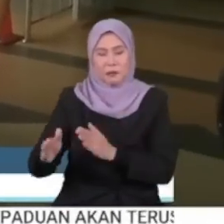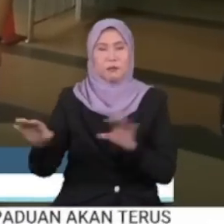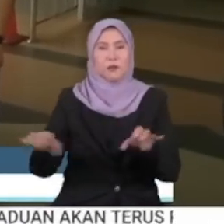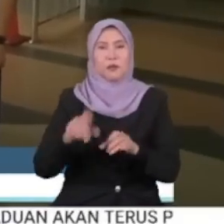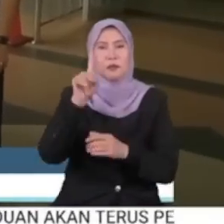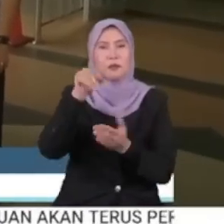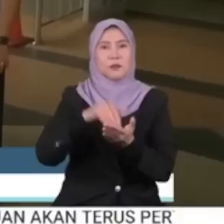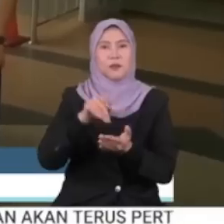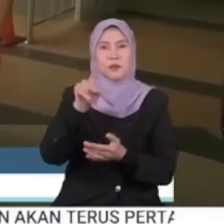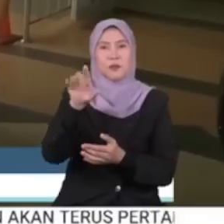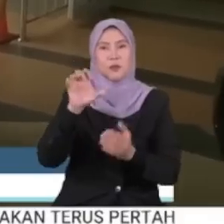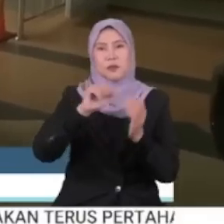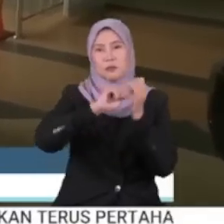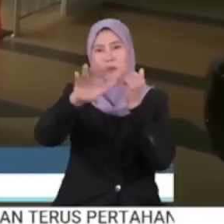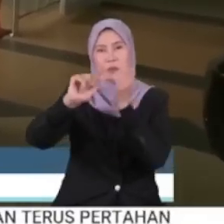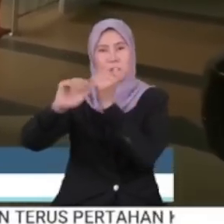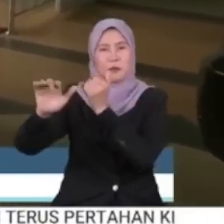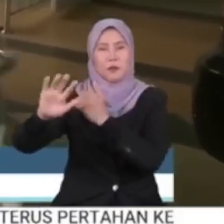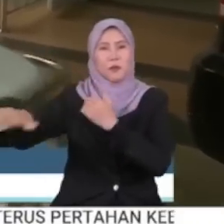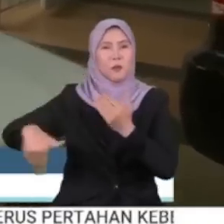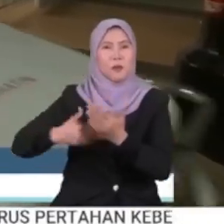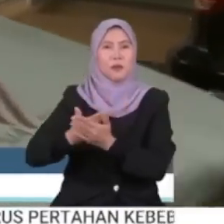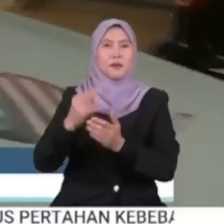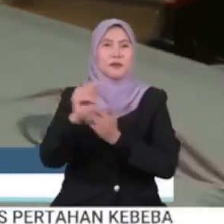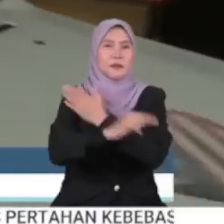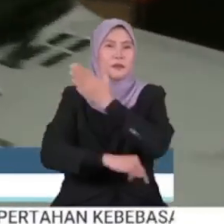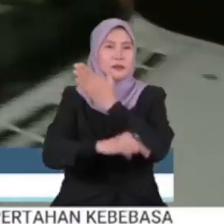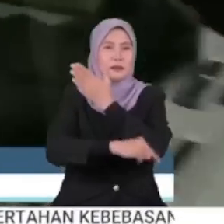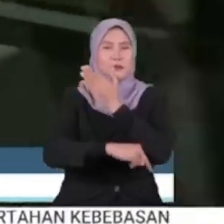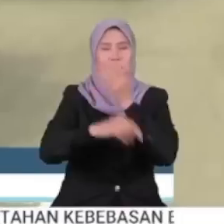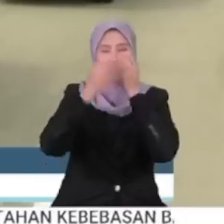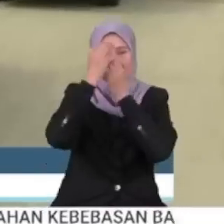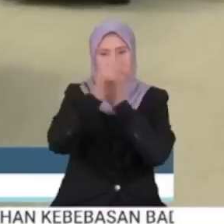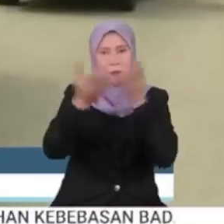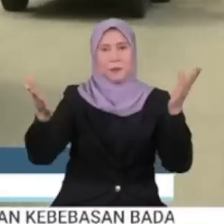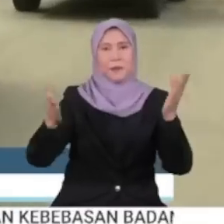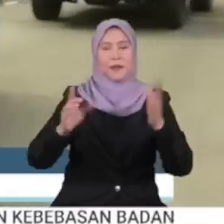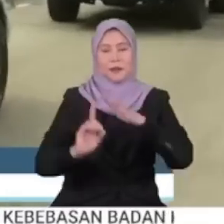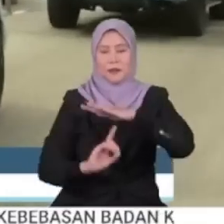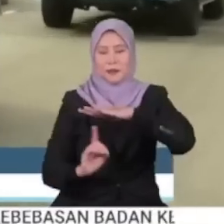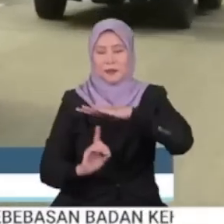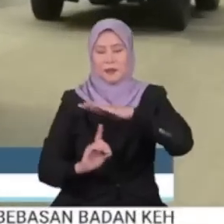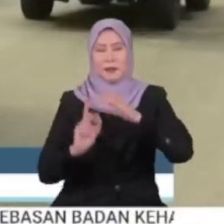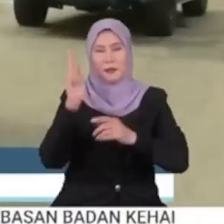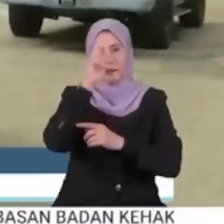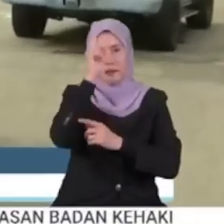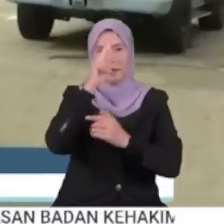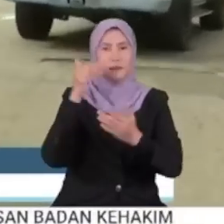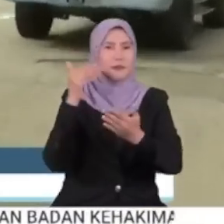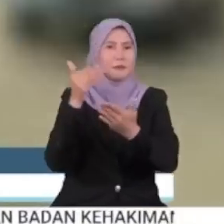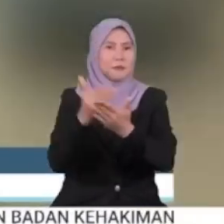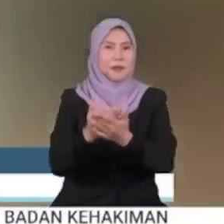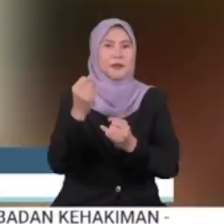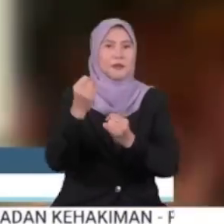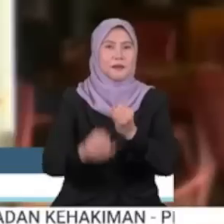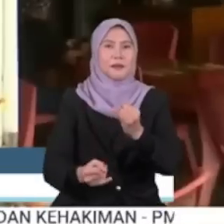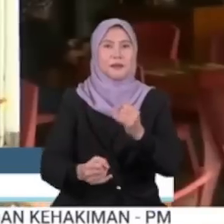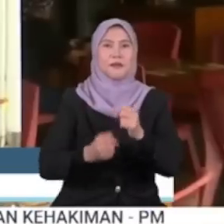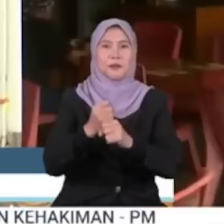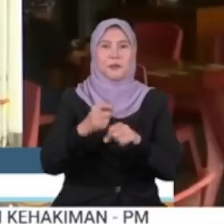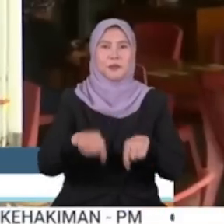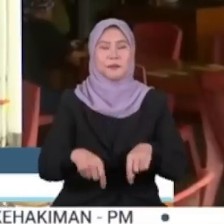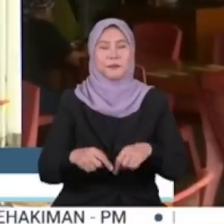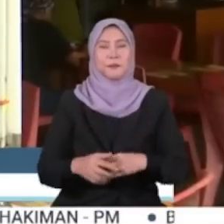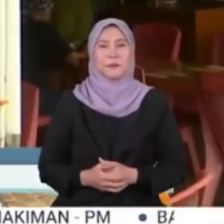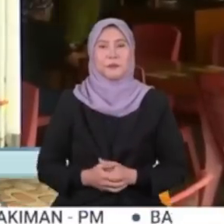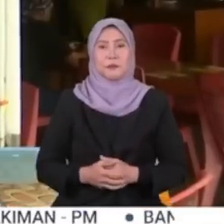membuat 1,100 hebahan di seluruh pelosok negeri untuk menghebahkan semua dasar kerajaan sehingga hujung tahun ini. Jadi